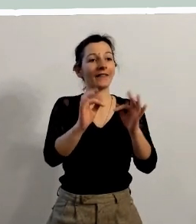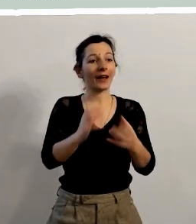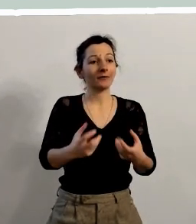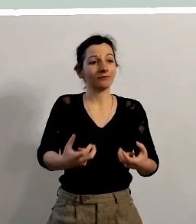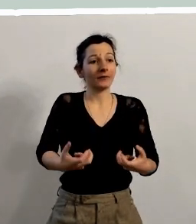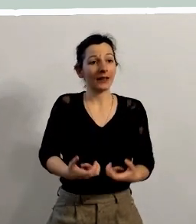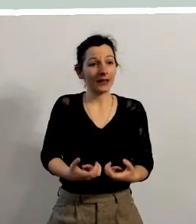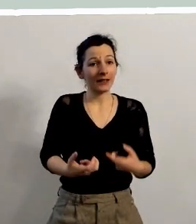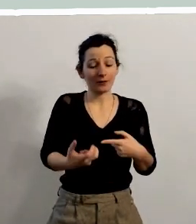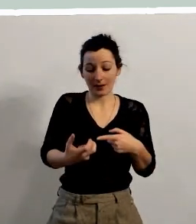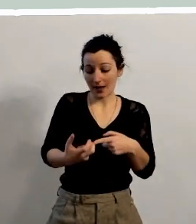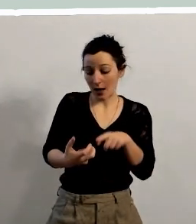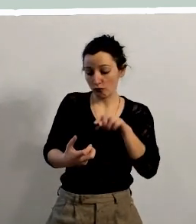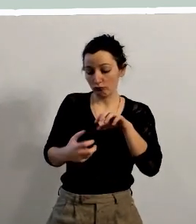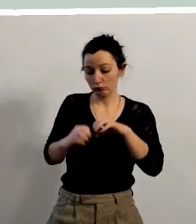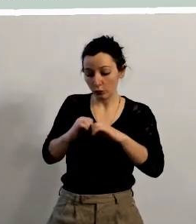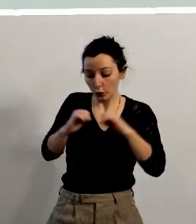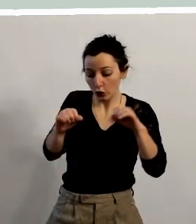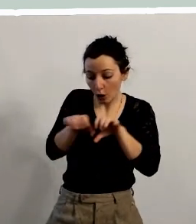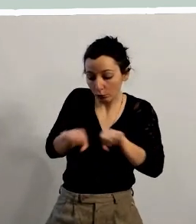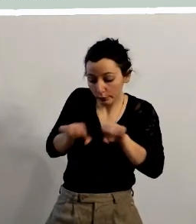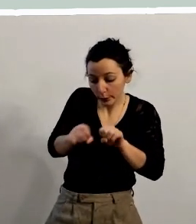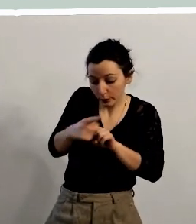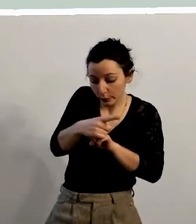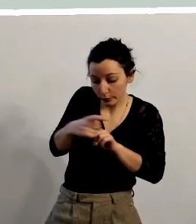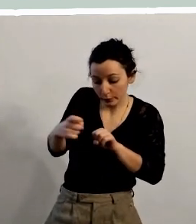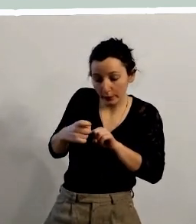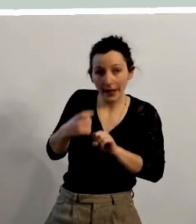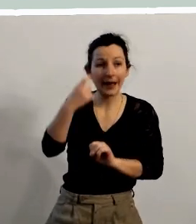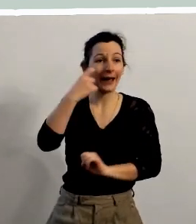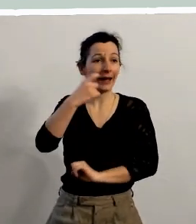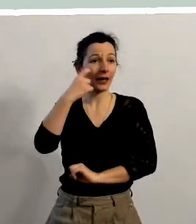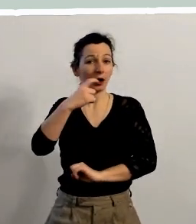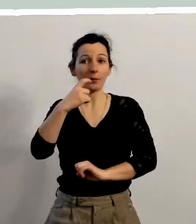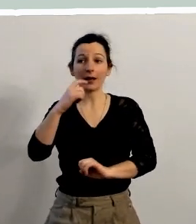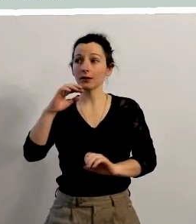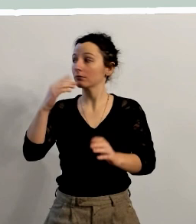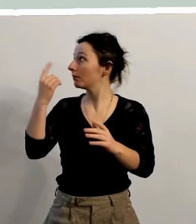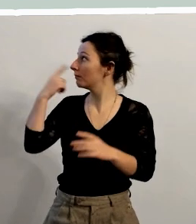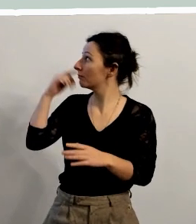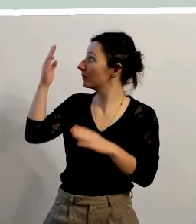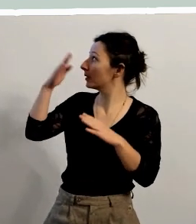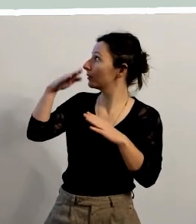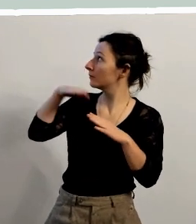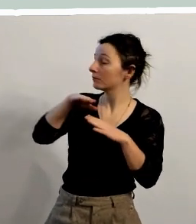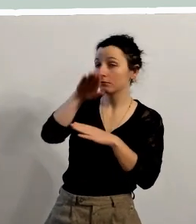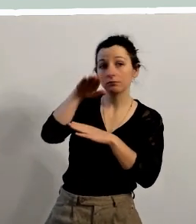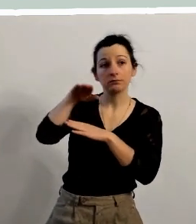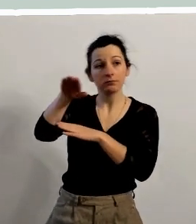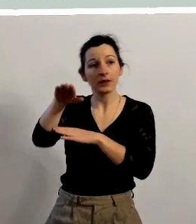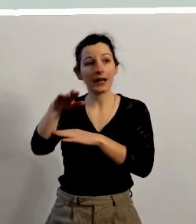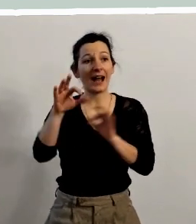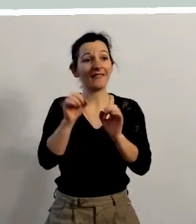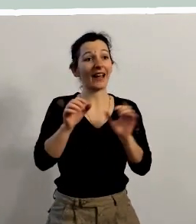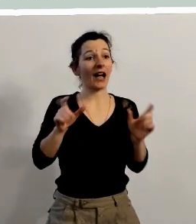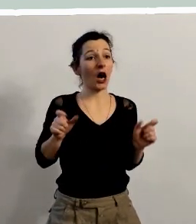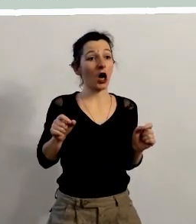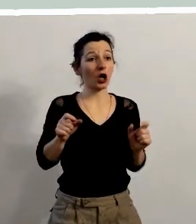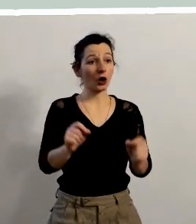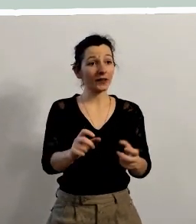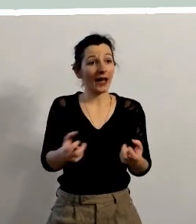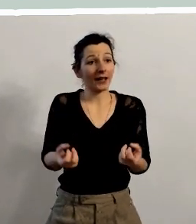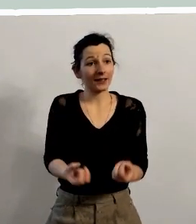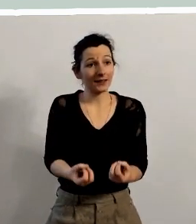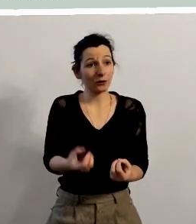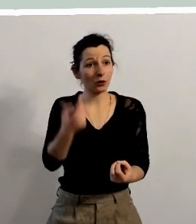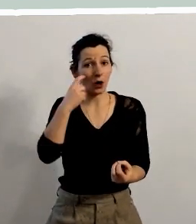testicule, qui est le lieu de production des spermatozoïdes. Eh bien, vous voyez, sur toutes ces courbes, c'est la fréquence de cancer des